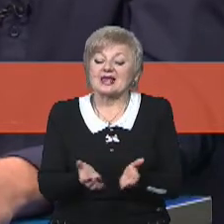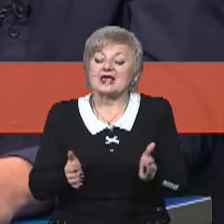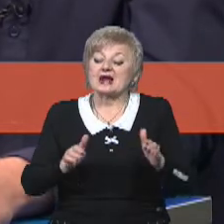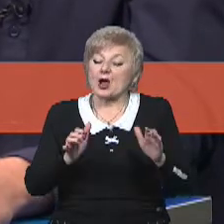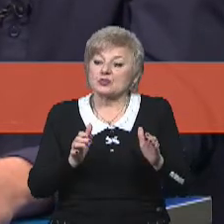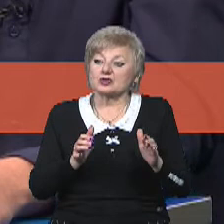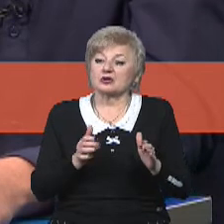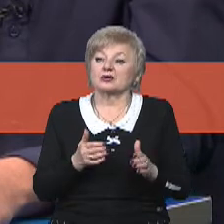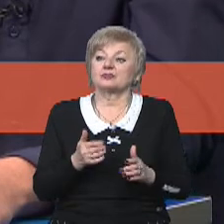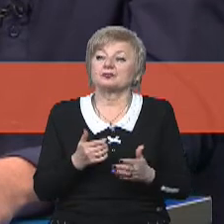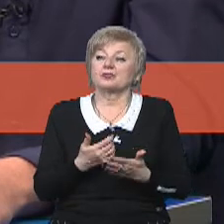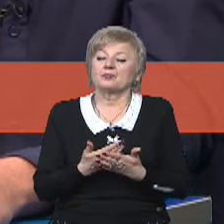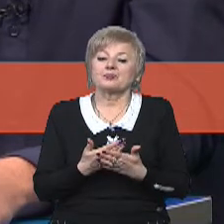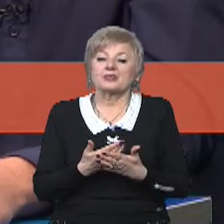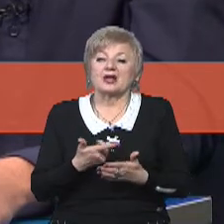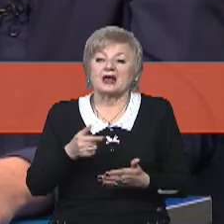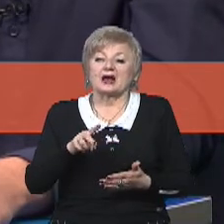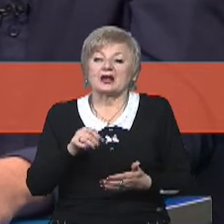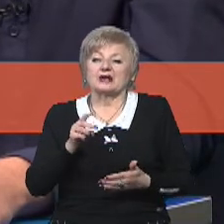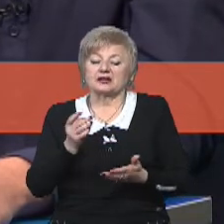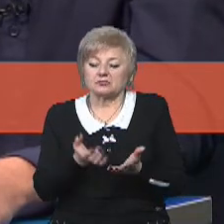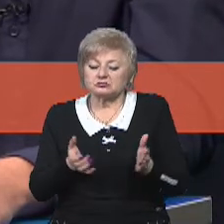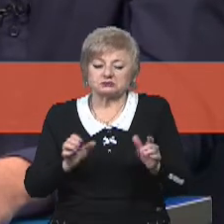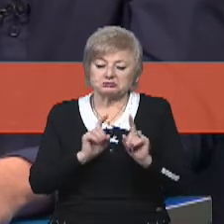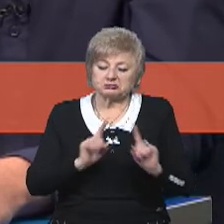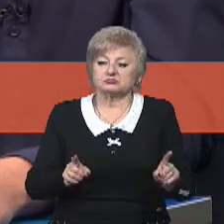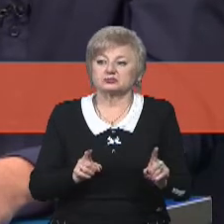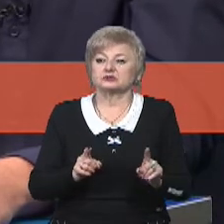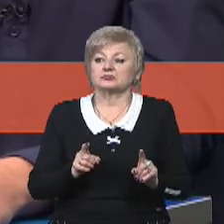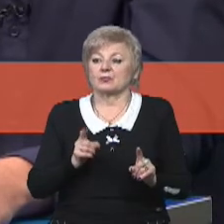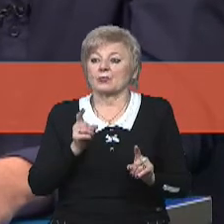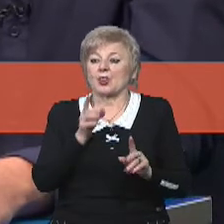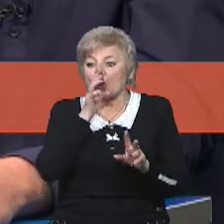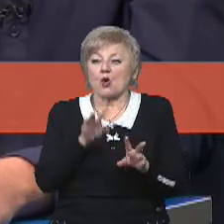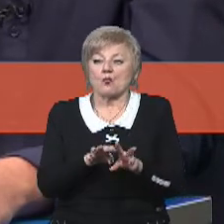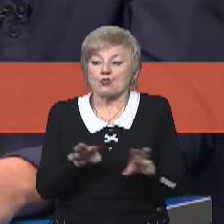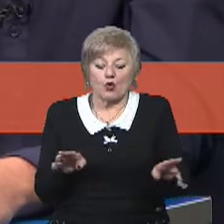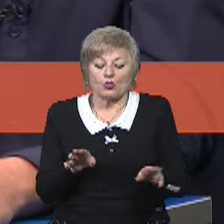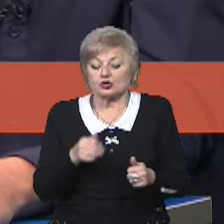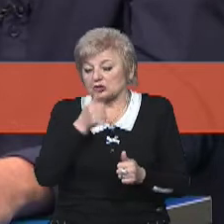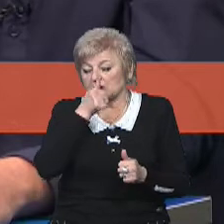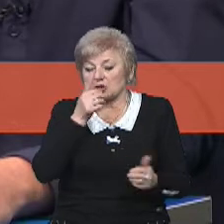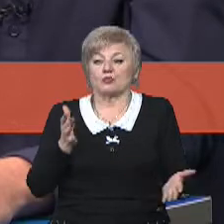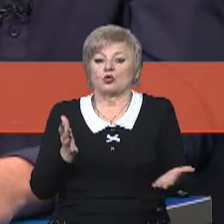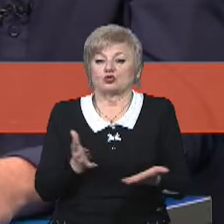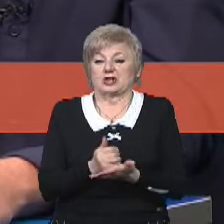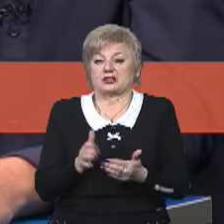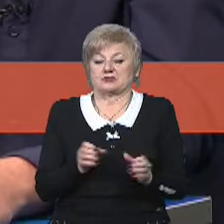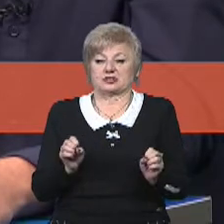на сіроглиняну плоскодонну амфору, аналогів які поки не можуть знайти